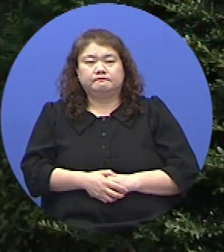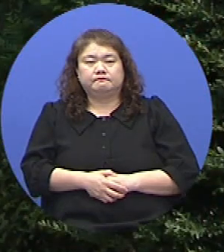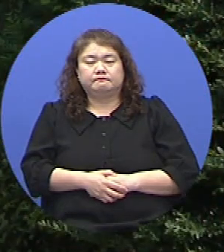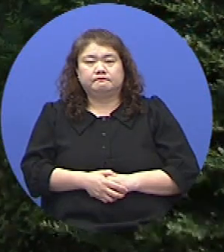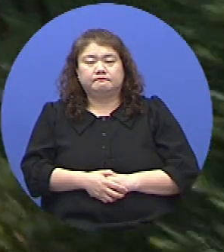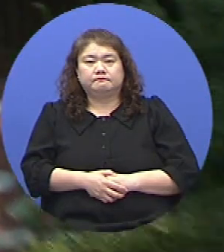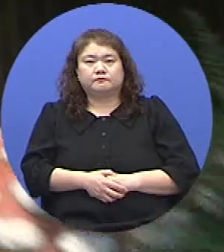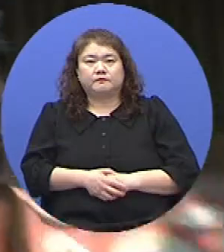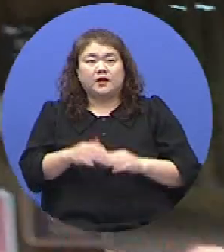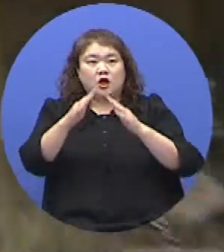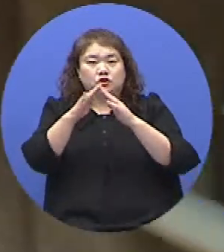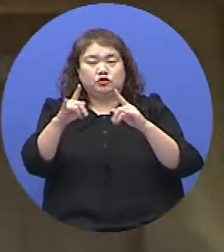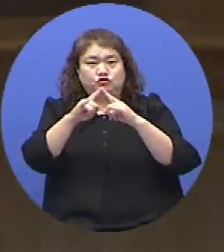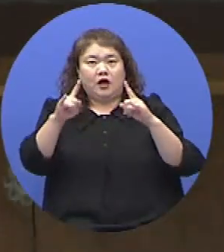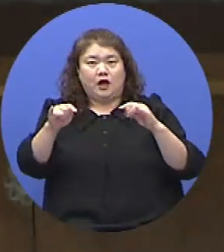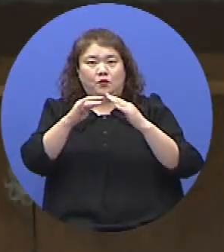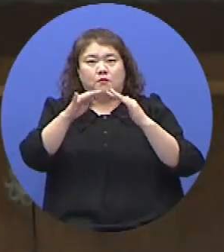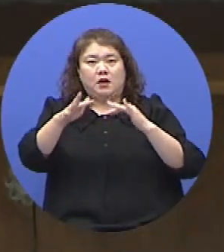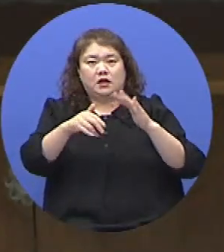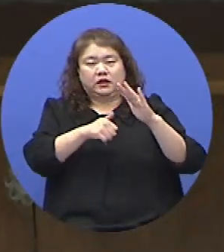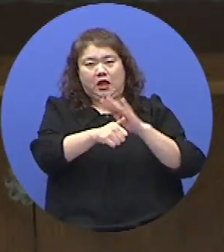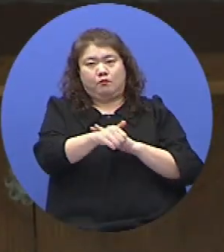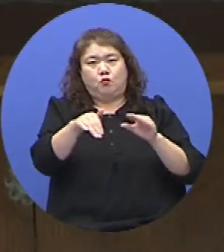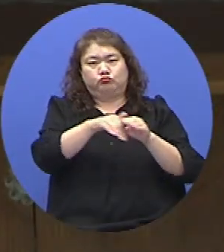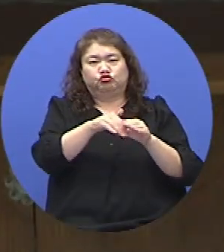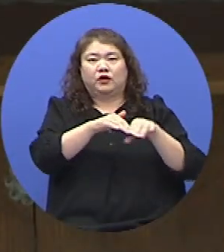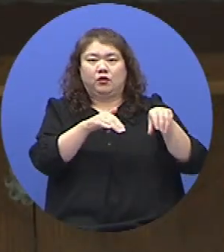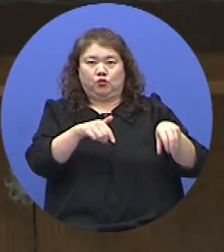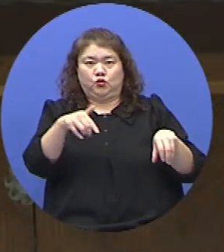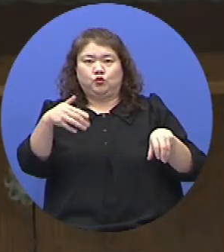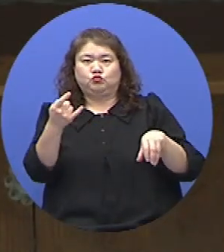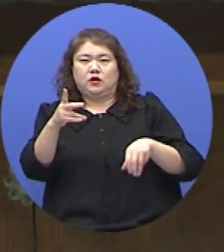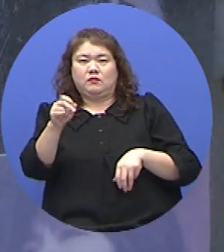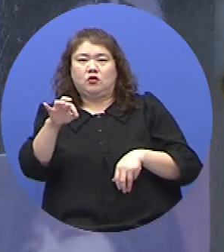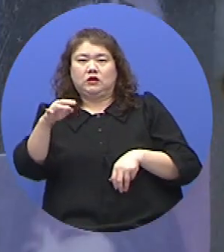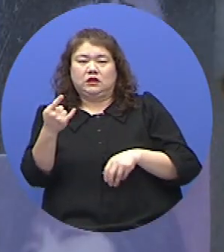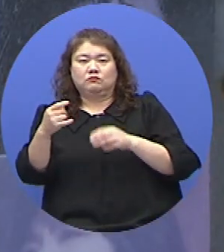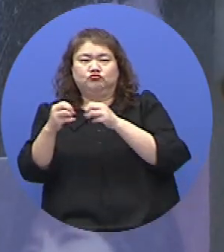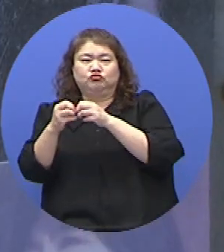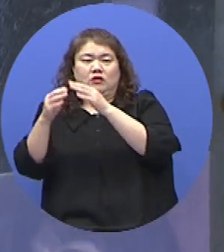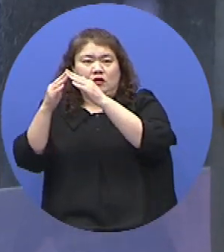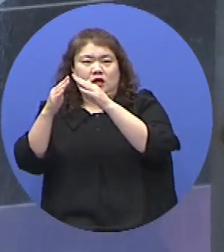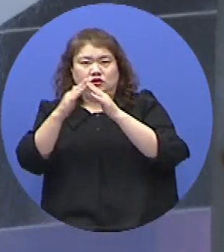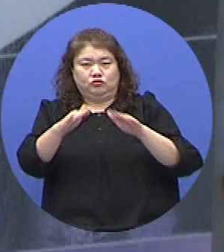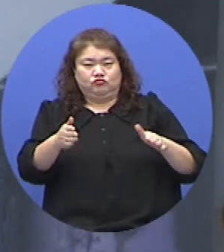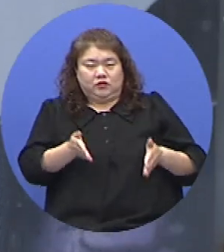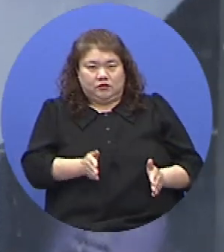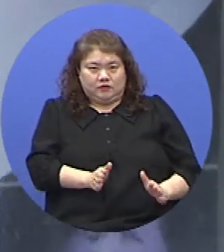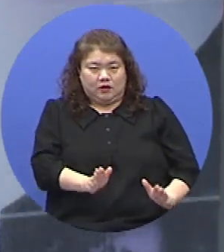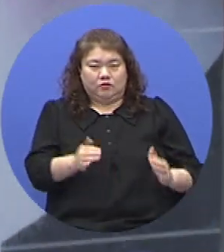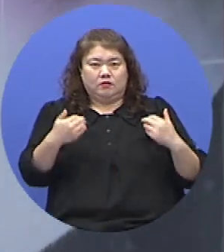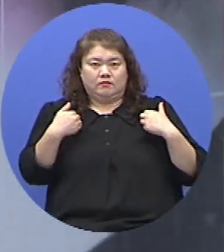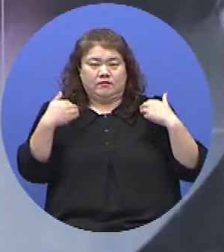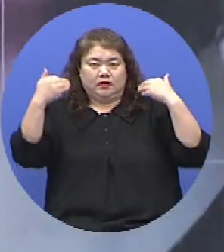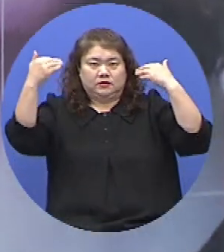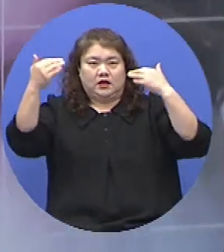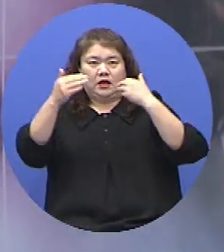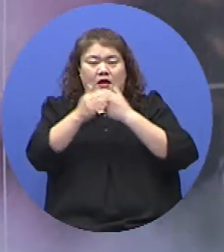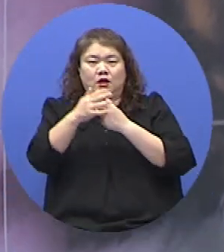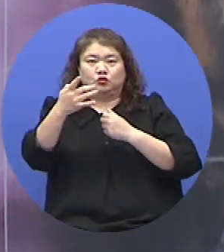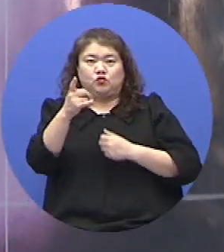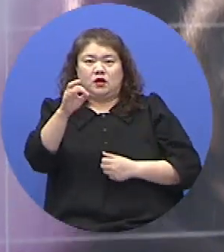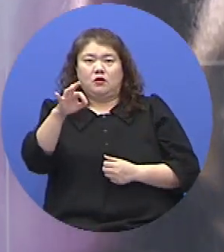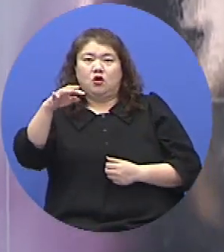기자입니다 전주 한옥마을의 대표적 문화 시설인 최명이 문화관 전주에서 나고자란 혼불의 작가고